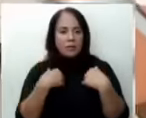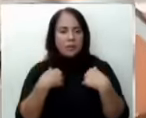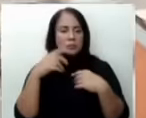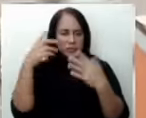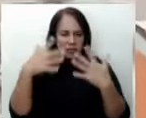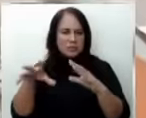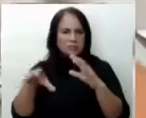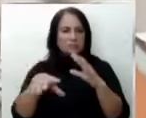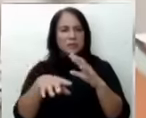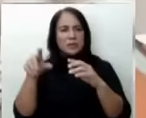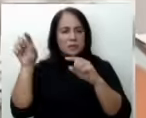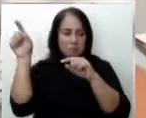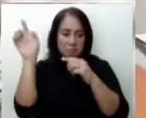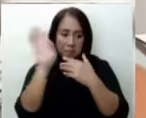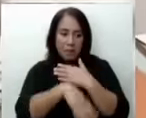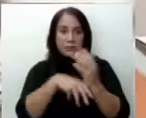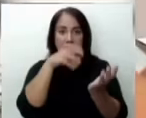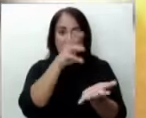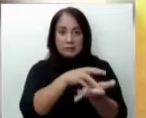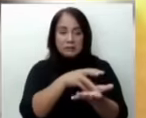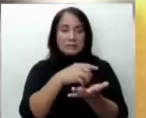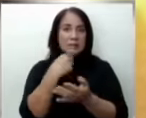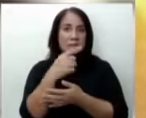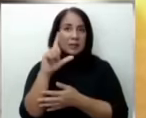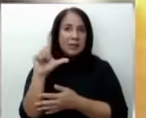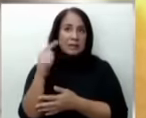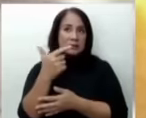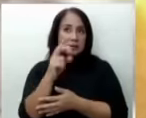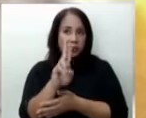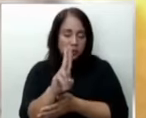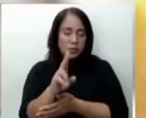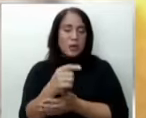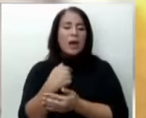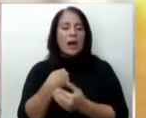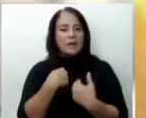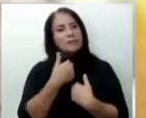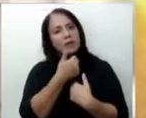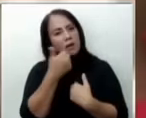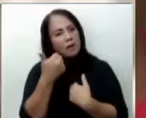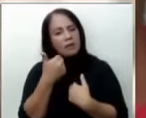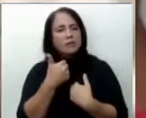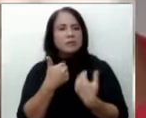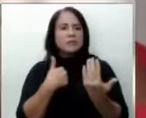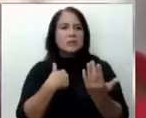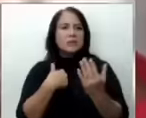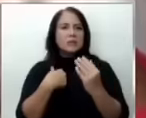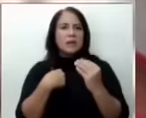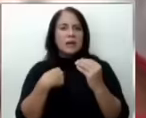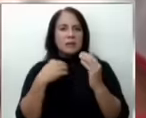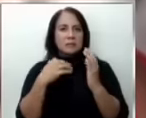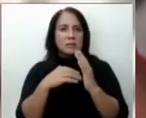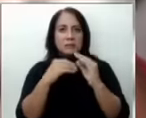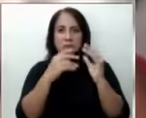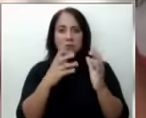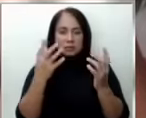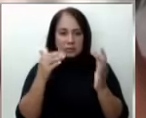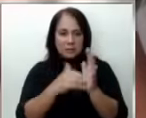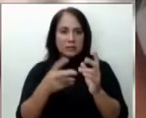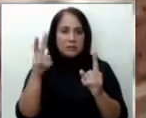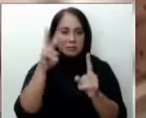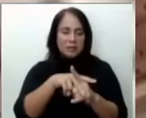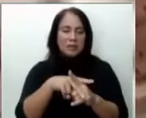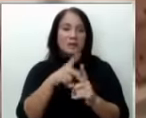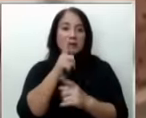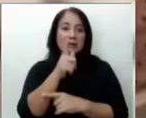poblasyon ayon sa lokal na pamahalaan ng Socorro. Meron na rin daw ilang guro na muling nag-apply. Maswerte raw ang tulad ng mag-asawang sa